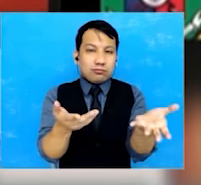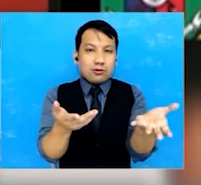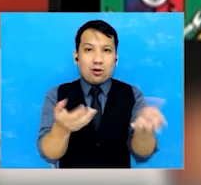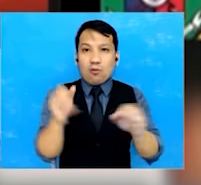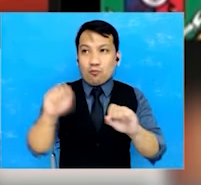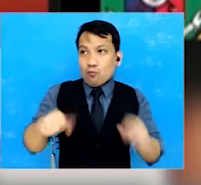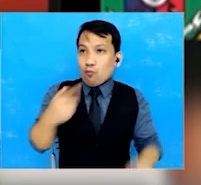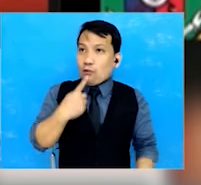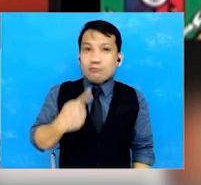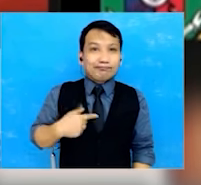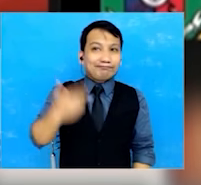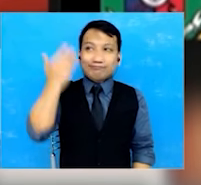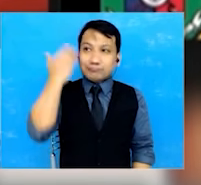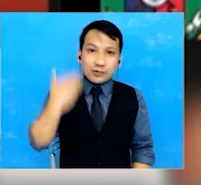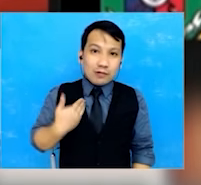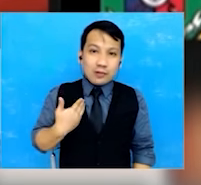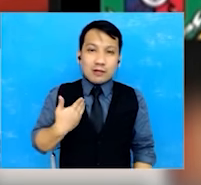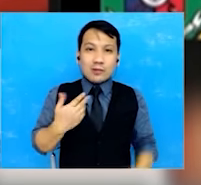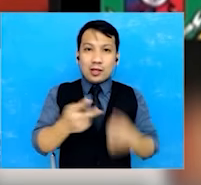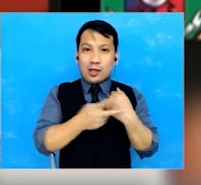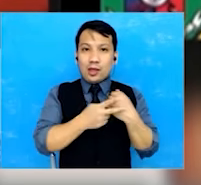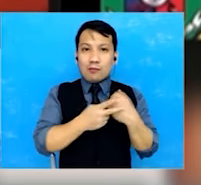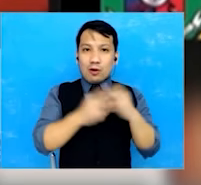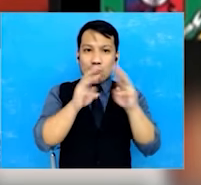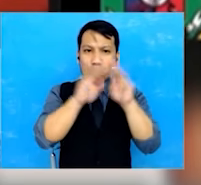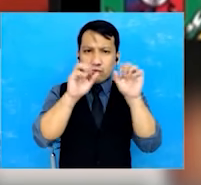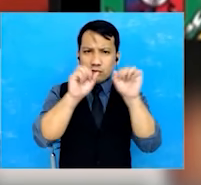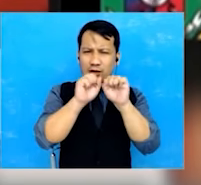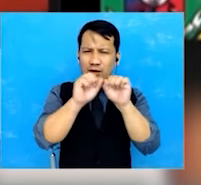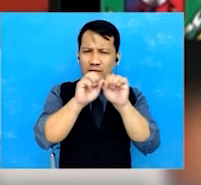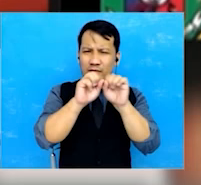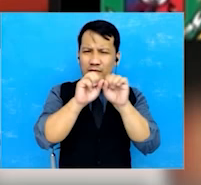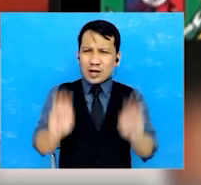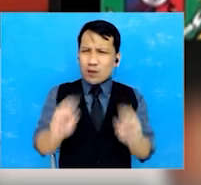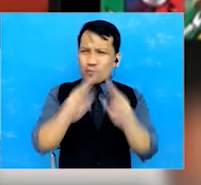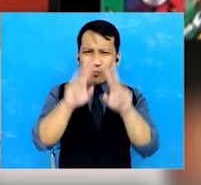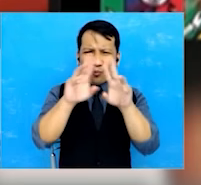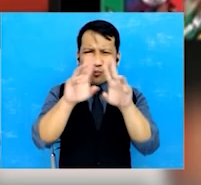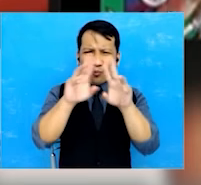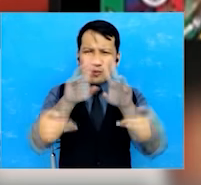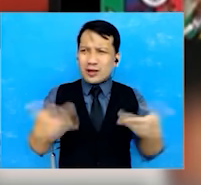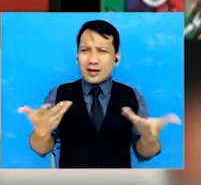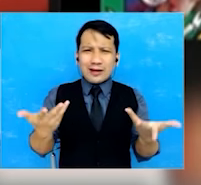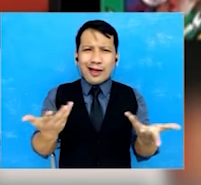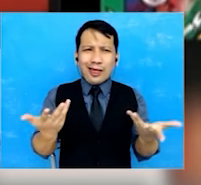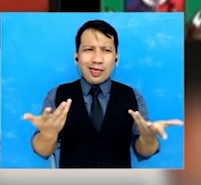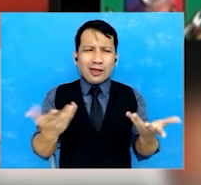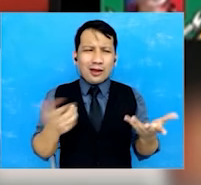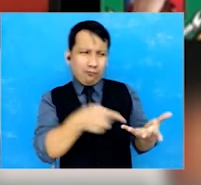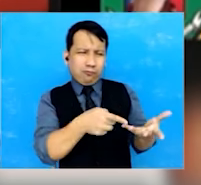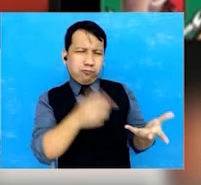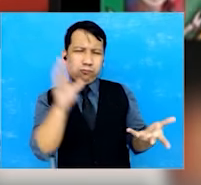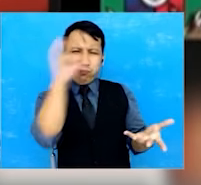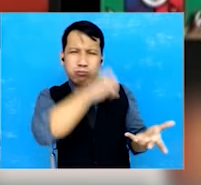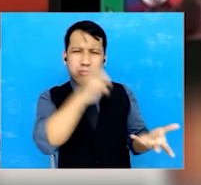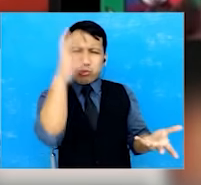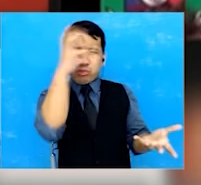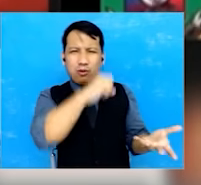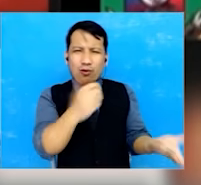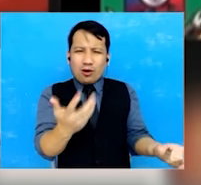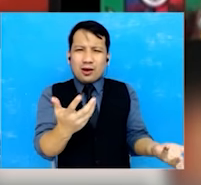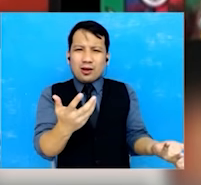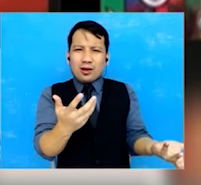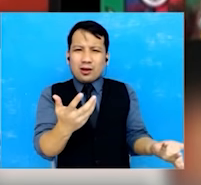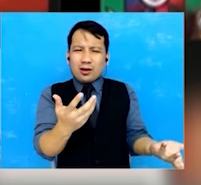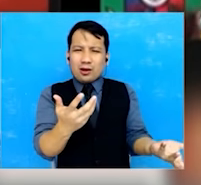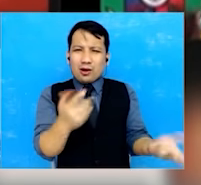sa kwan, sabi mo, nasa bodega. Yung pala, wala pala sa bodega. Ah, Super Lincoln comes in, Abraham Lincoln comes in